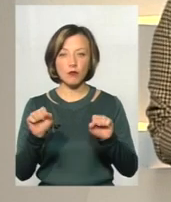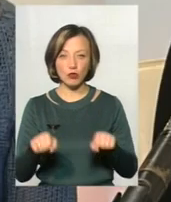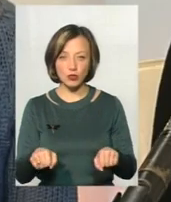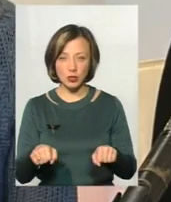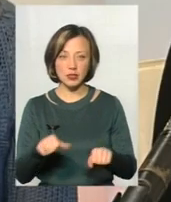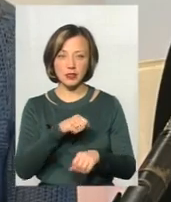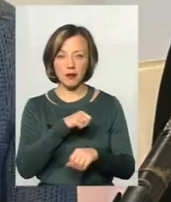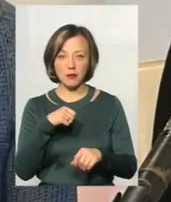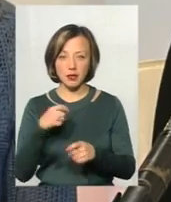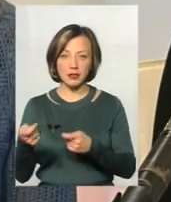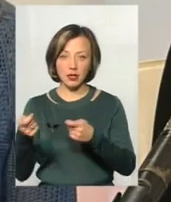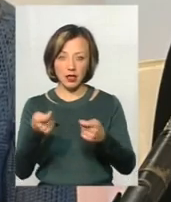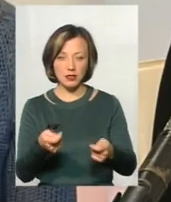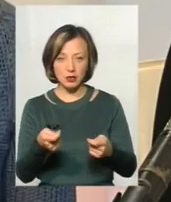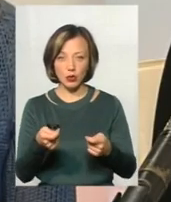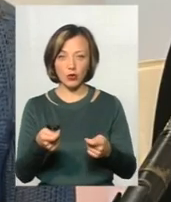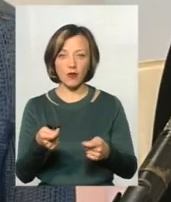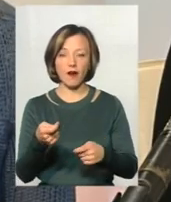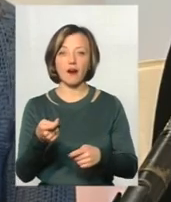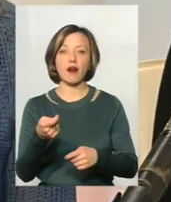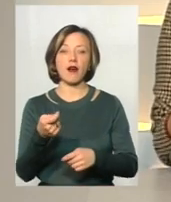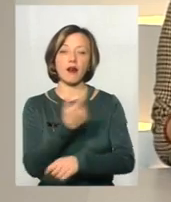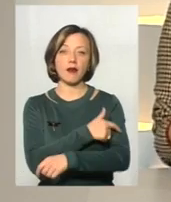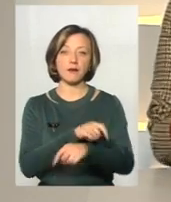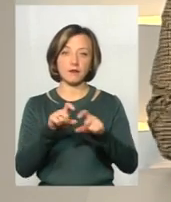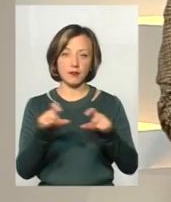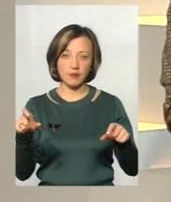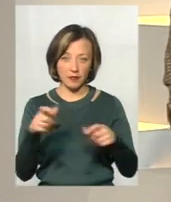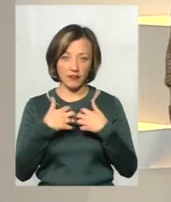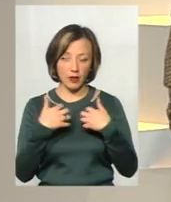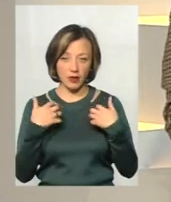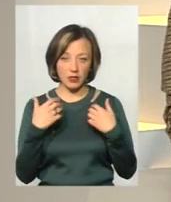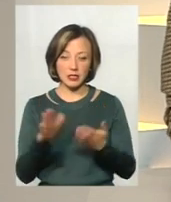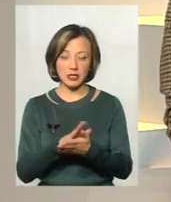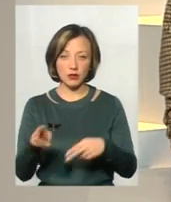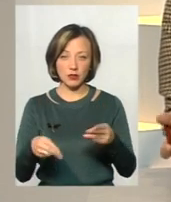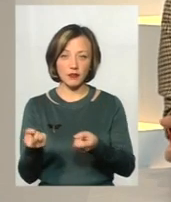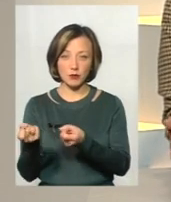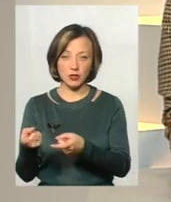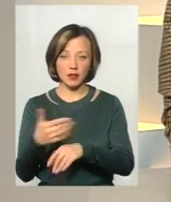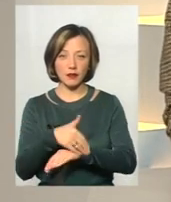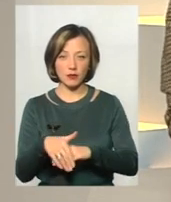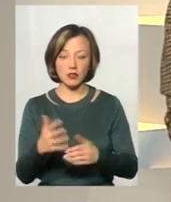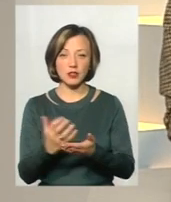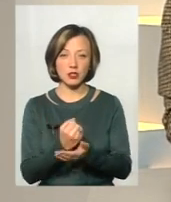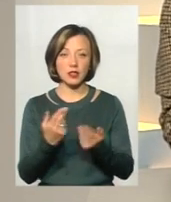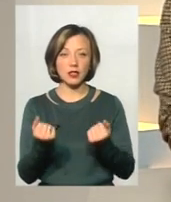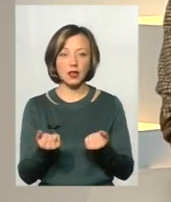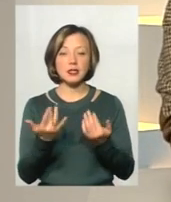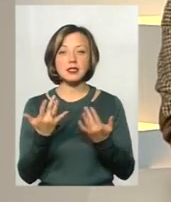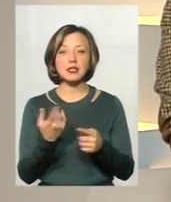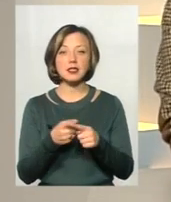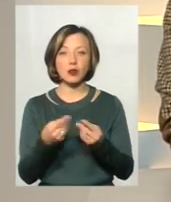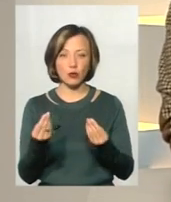доброї волі занести просто її у ветеринарну клініку, стерилізувати, і потім відпустити в тому ж самому дворі, де її знайшла. Звичайно. Але скільки це